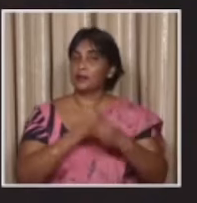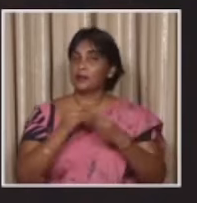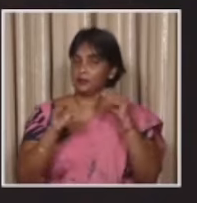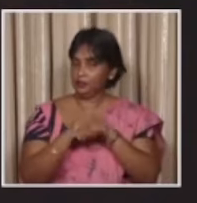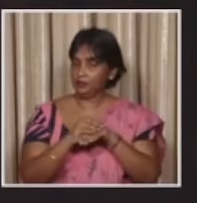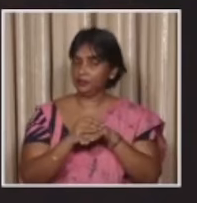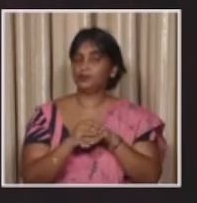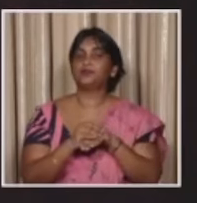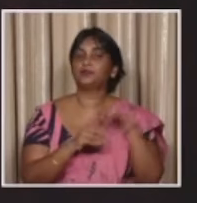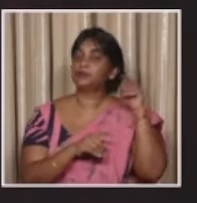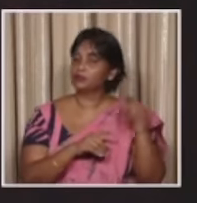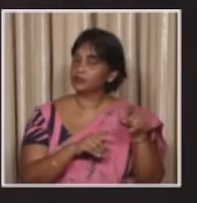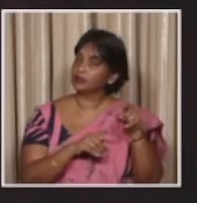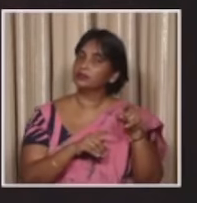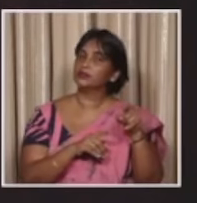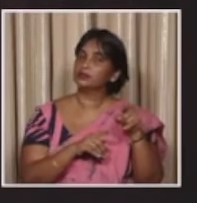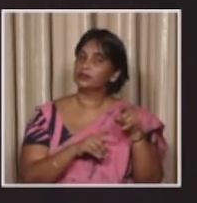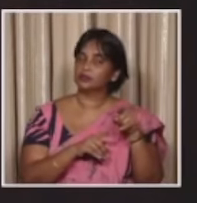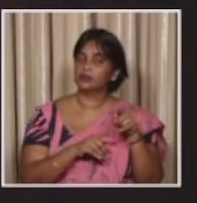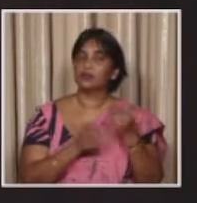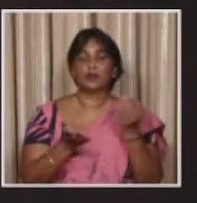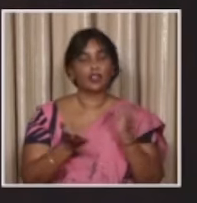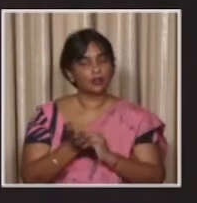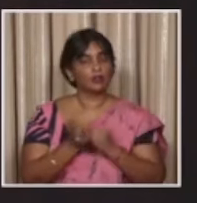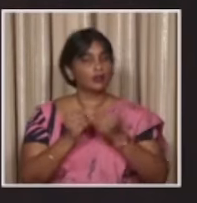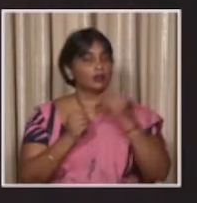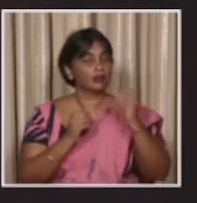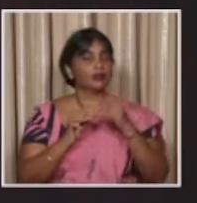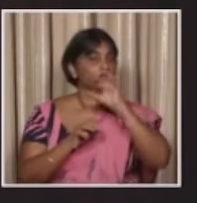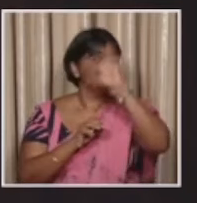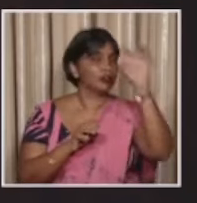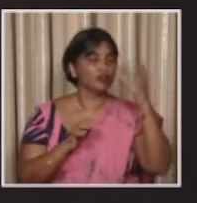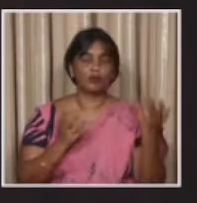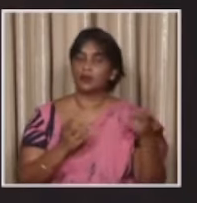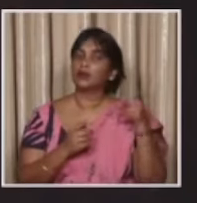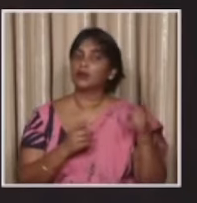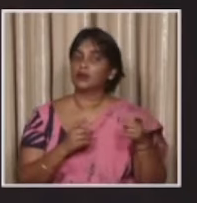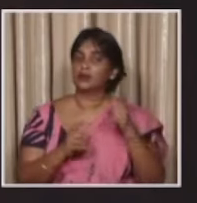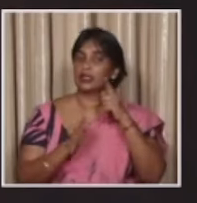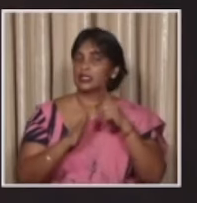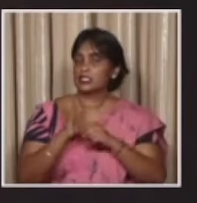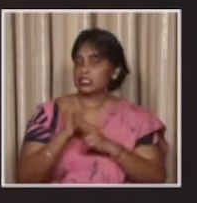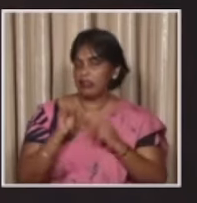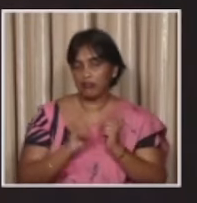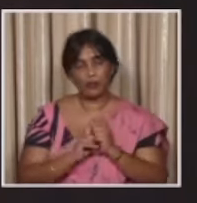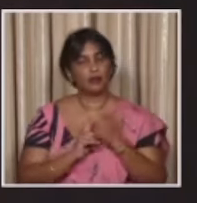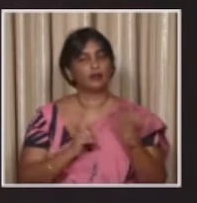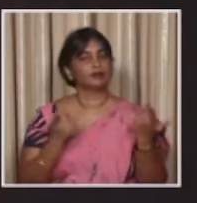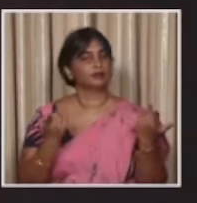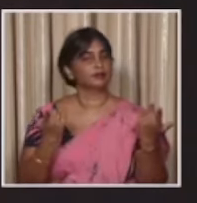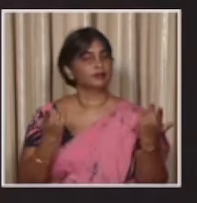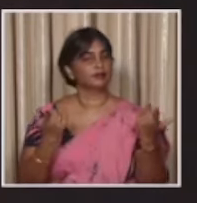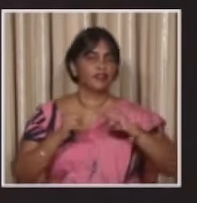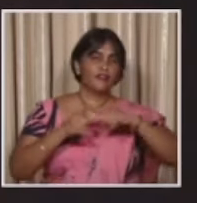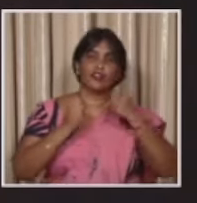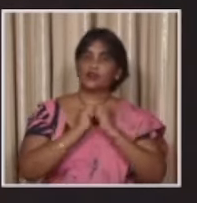වෙනකොට ඒකට තවත් බිට් කරපු අනිත් රටවල් මොකද කරේ? ජනතා විමුක්ති පෙරමුණේ එහෙම නැත්නම්